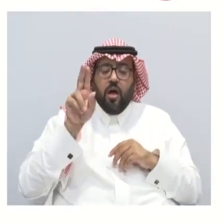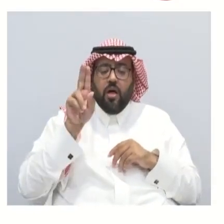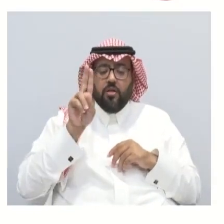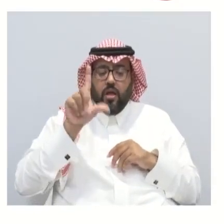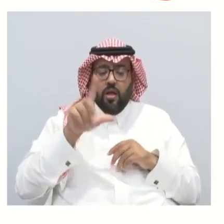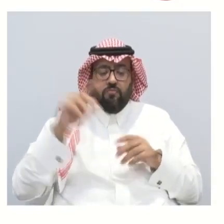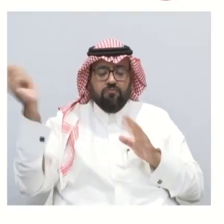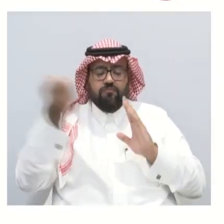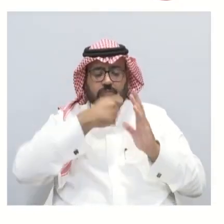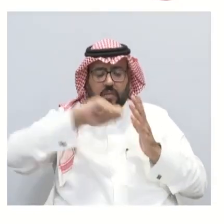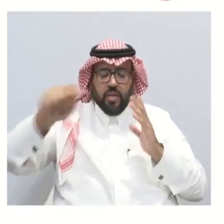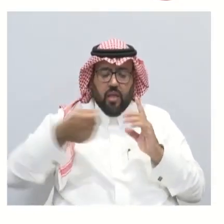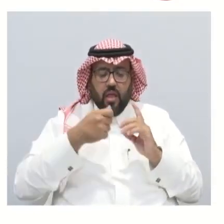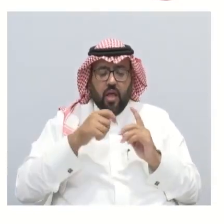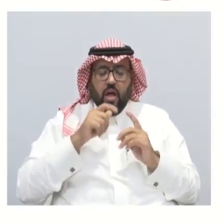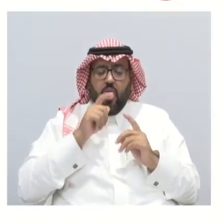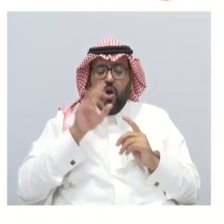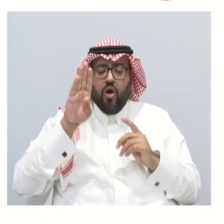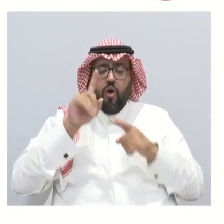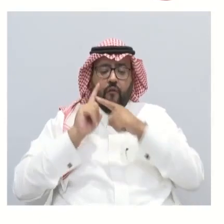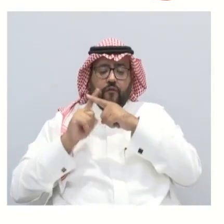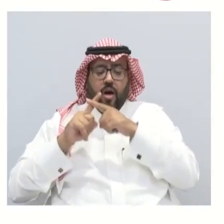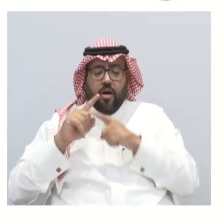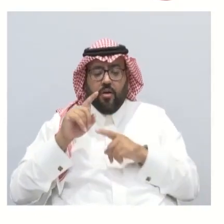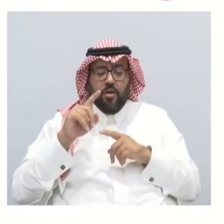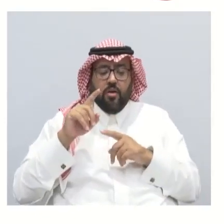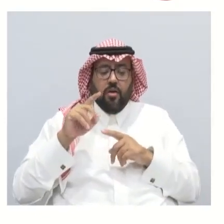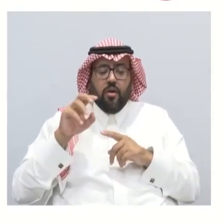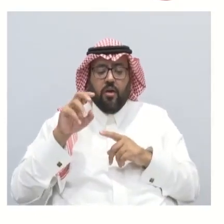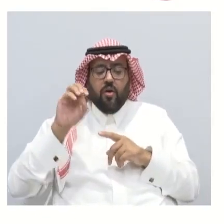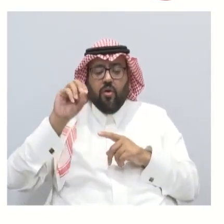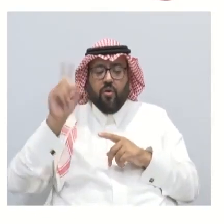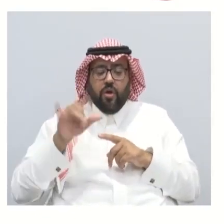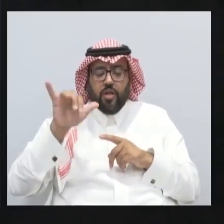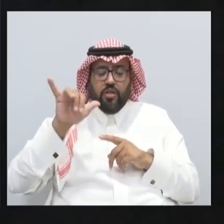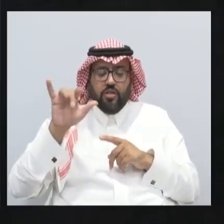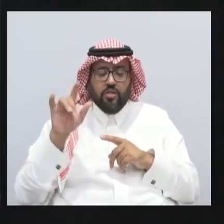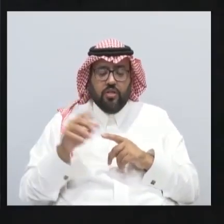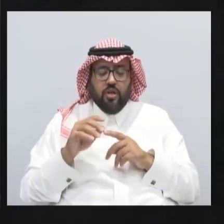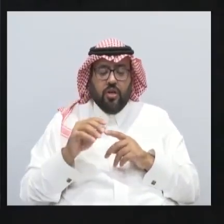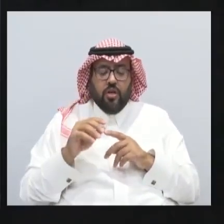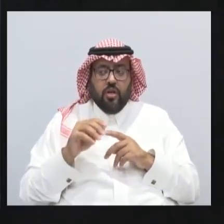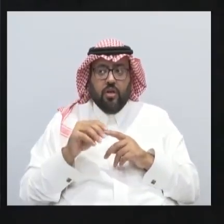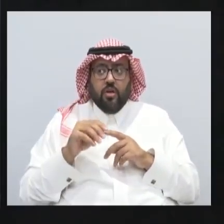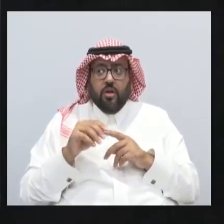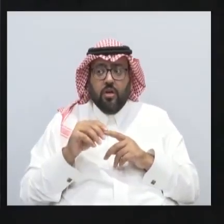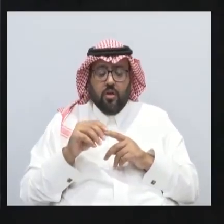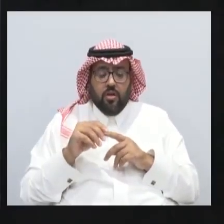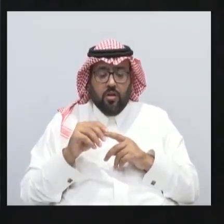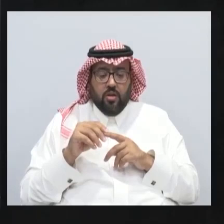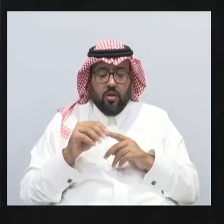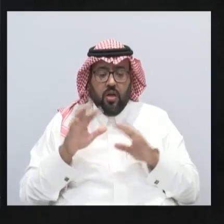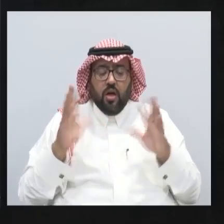قريش مع اقرارهم بتوحيد الربوبيه فهو قاتلهم وقال الله سبحانه وتعالى ولئن